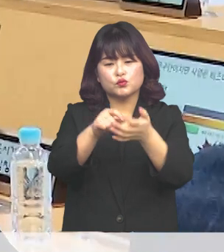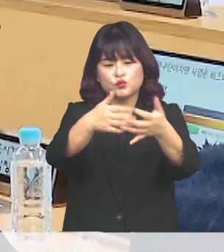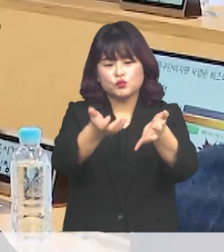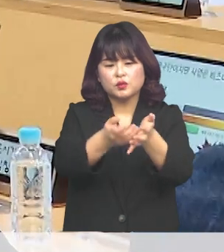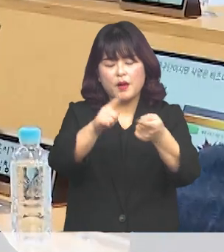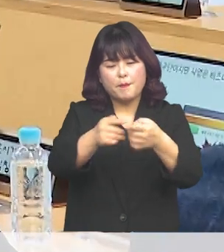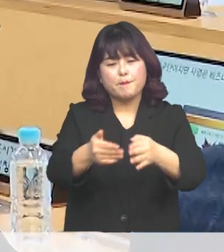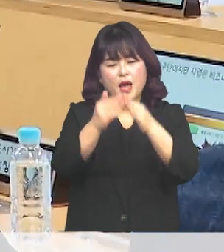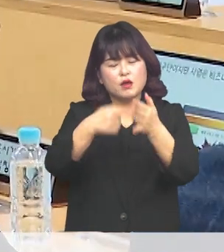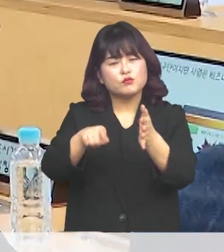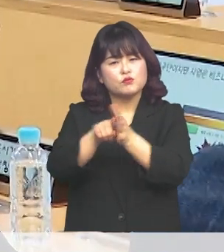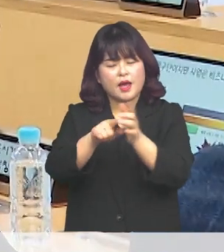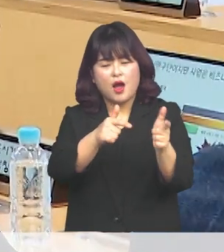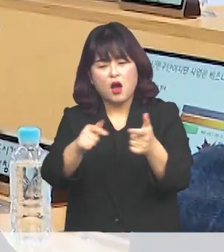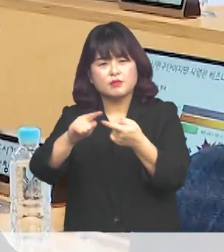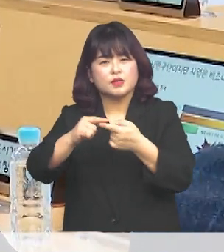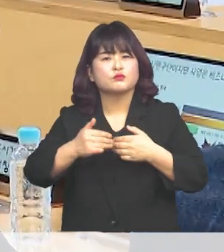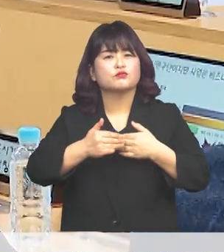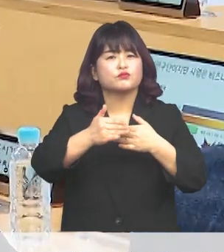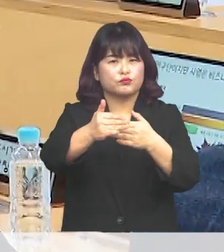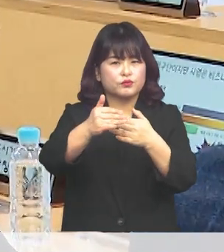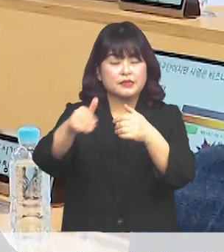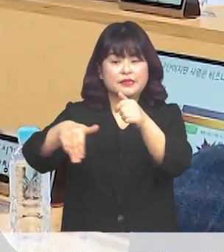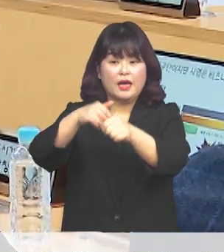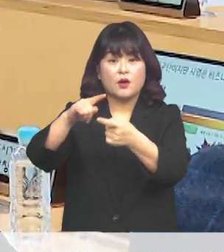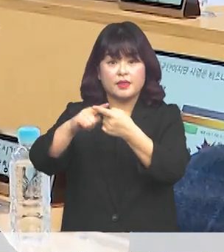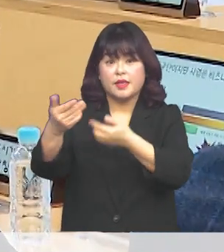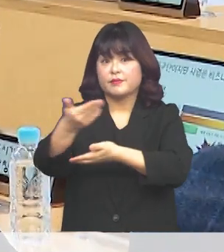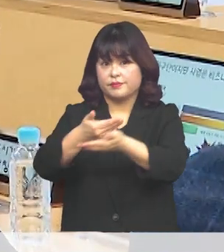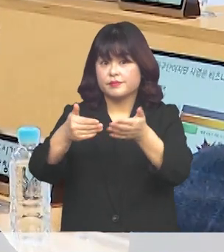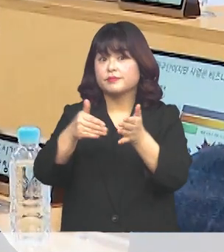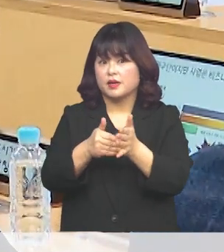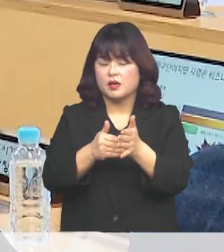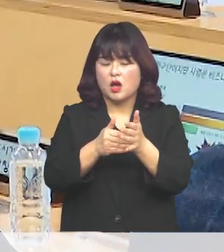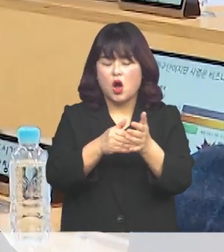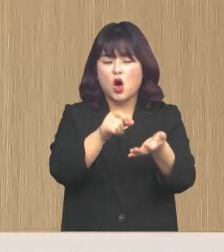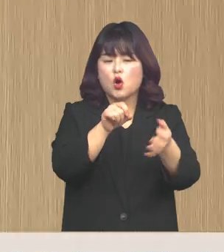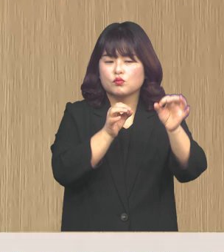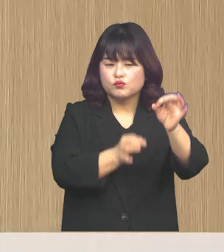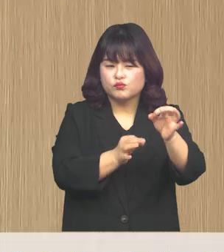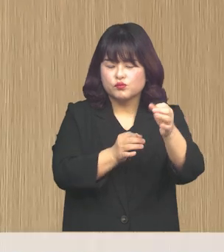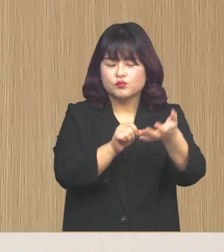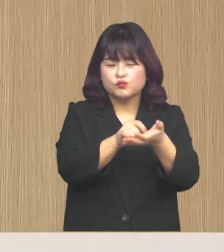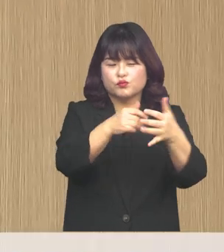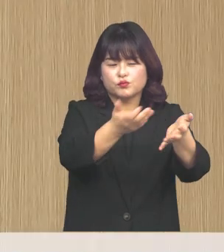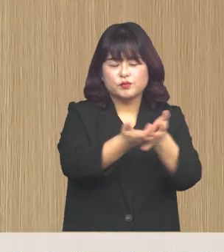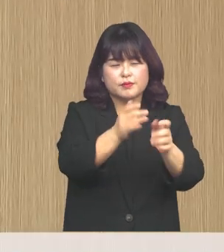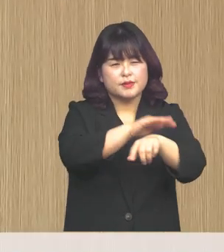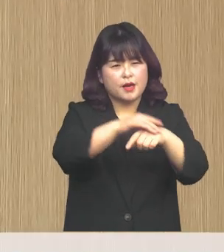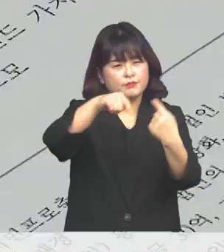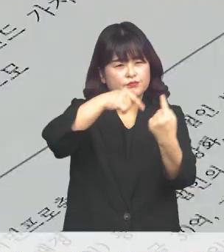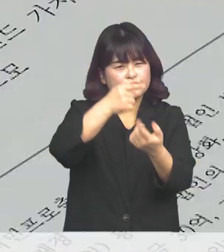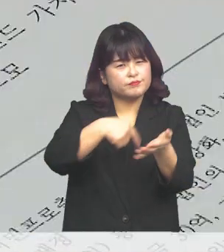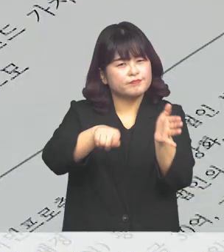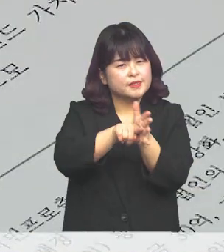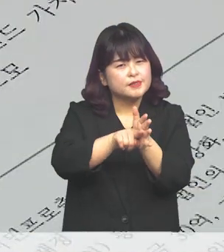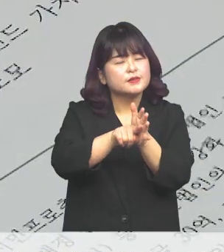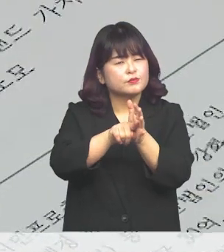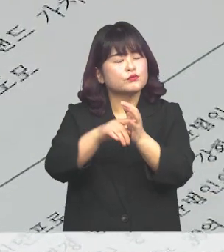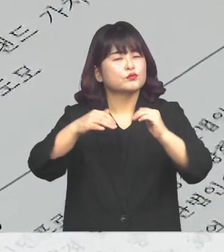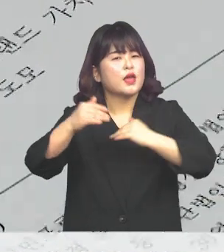열어 구단 창단에 필요한 각종 절차와 준비 사항을 공유하고 프로축구단의 성공적 운영을 위한 추진